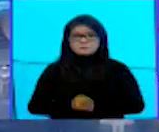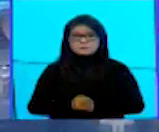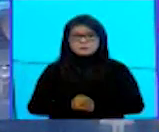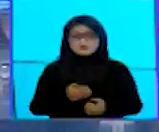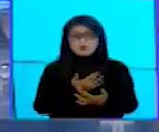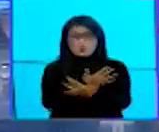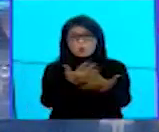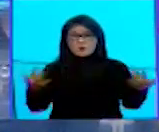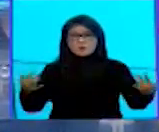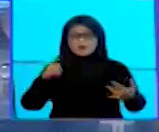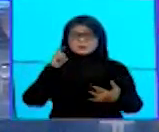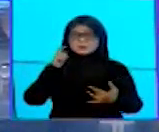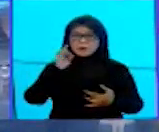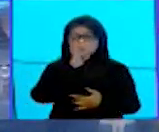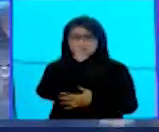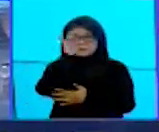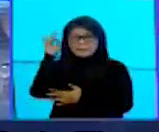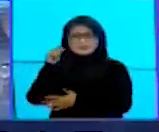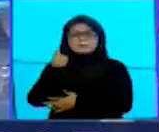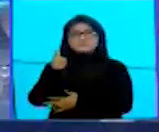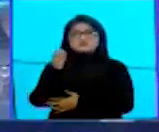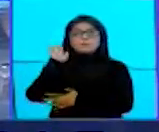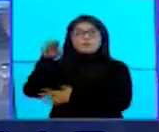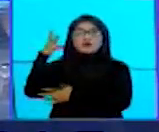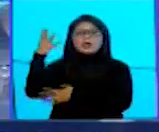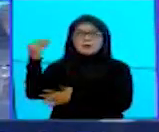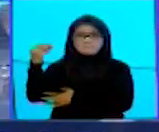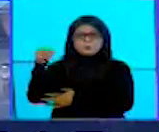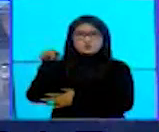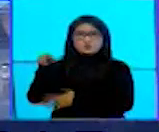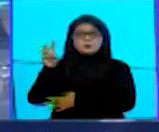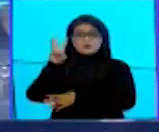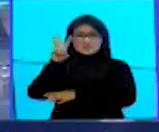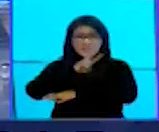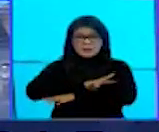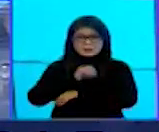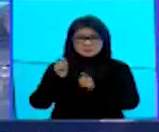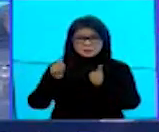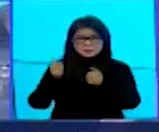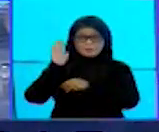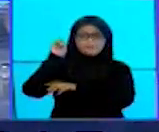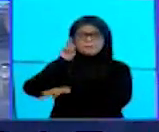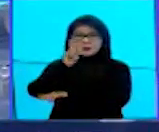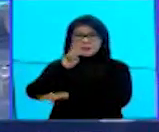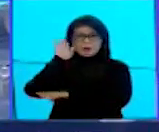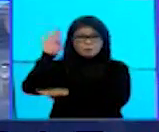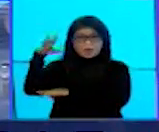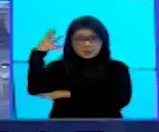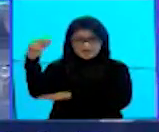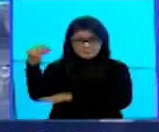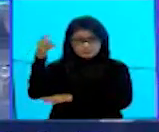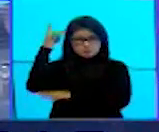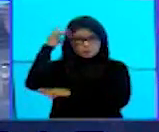Pemirsa, beragam cara dilakukan warga agar bisa mudik ke kampung halaman di 3 hari jelang larangan mudik Lebaran. Seorang sopir bajai nekat